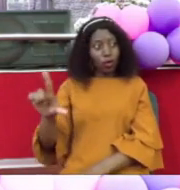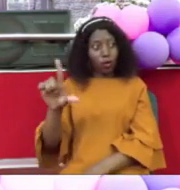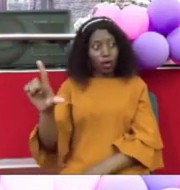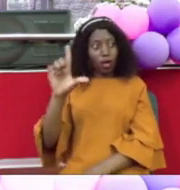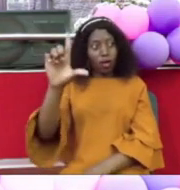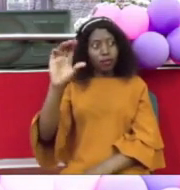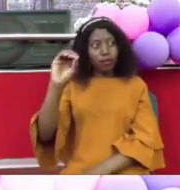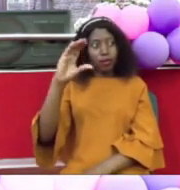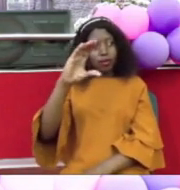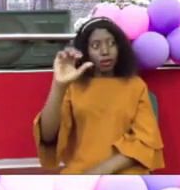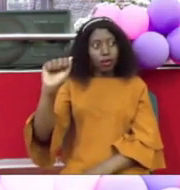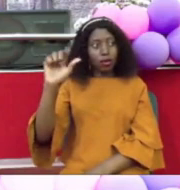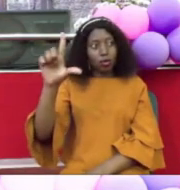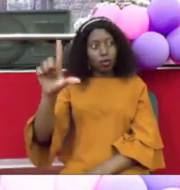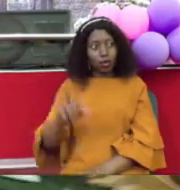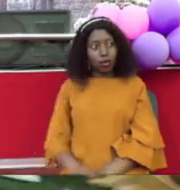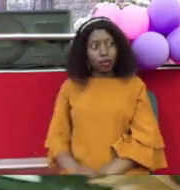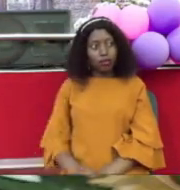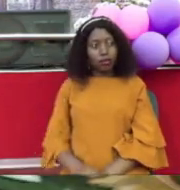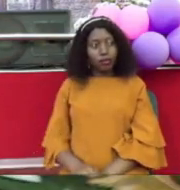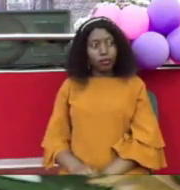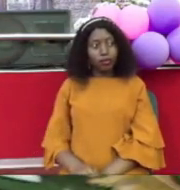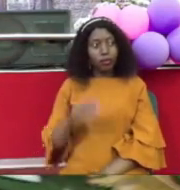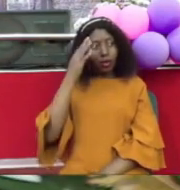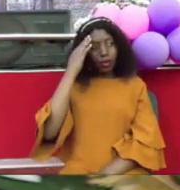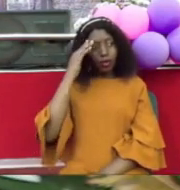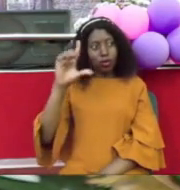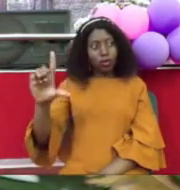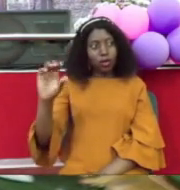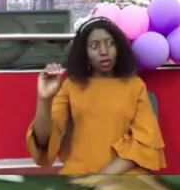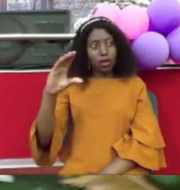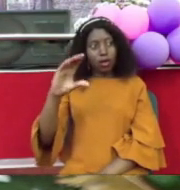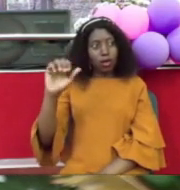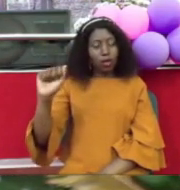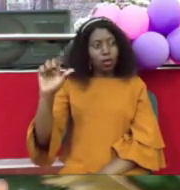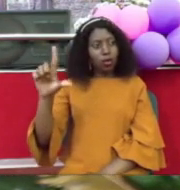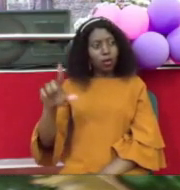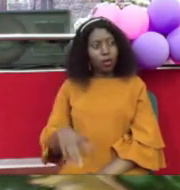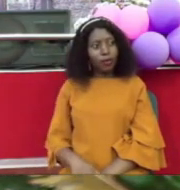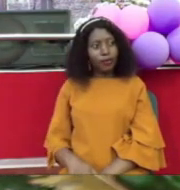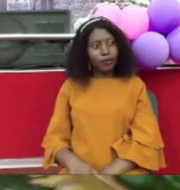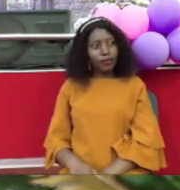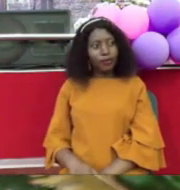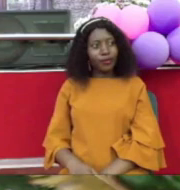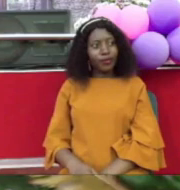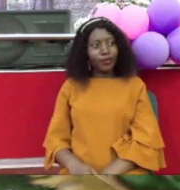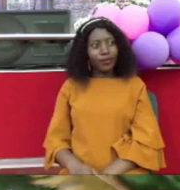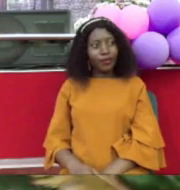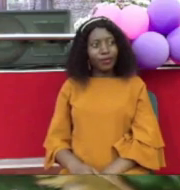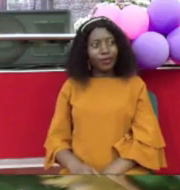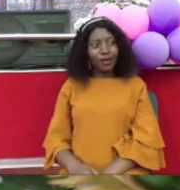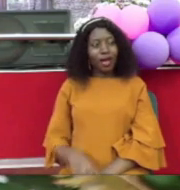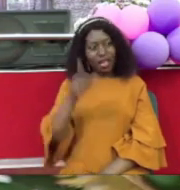yako? Or you just walk in and out? Ama wewe ni wa kuingia na kutoka. If you belong, you participate in a